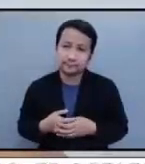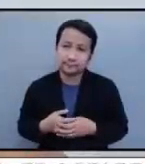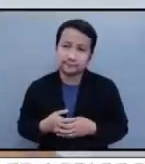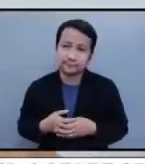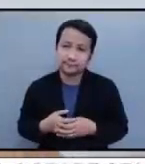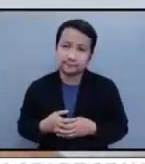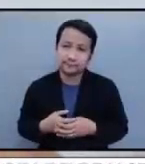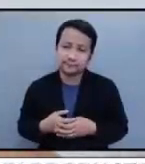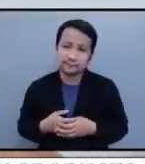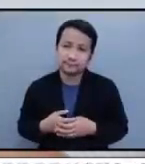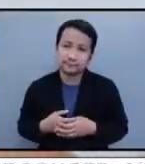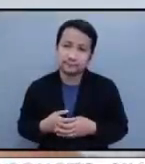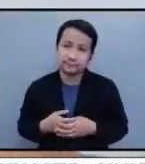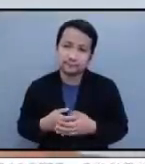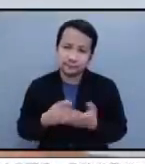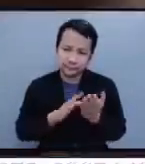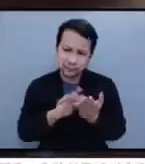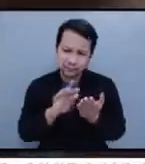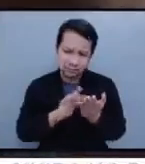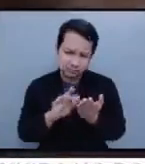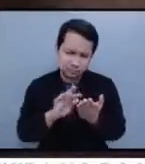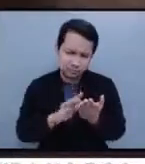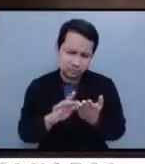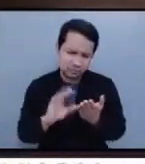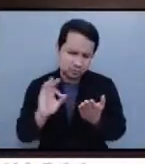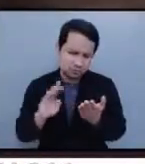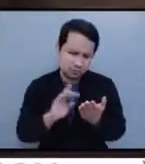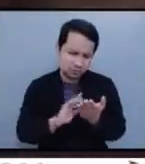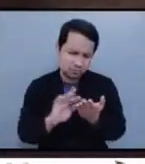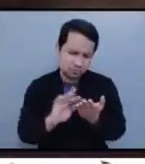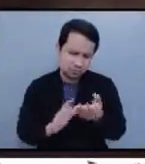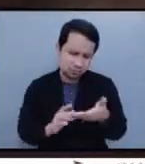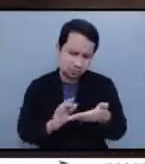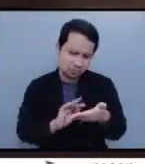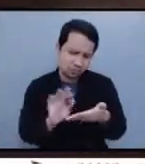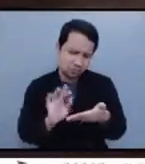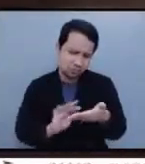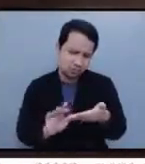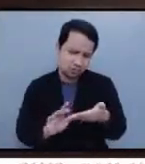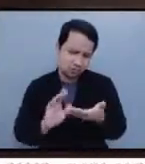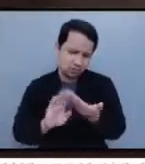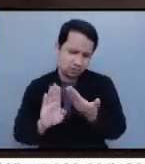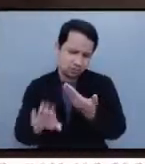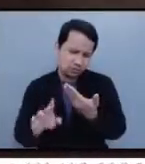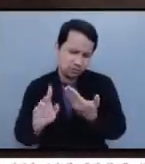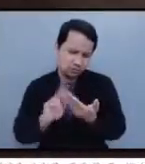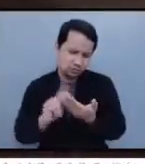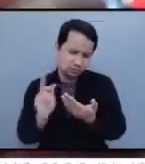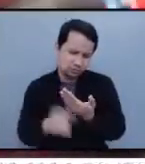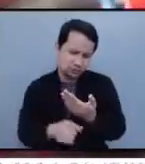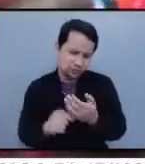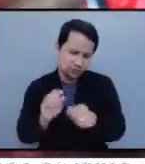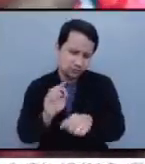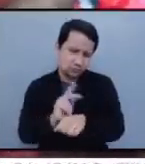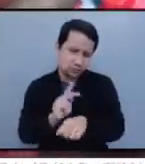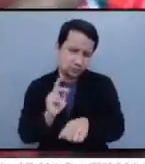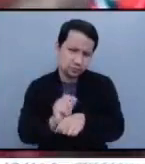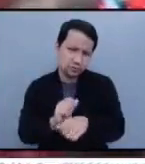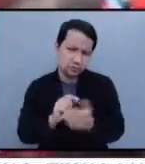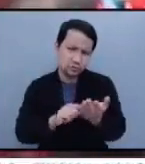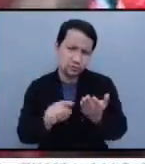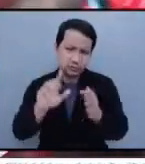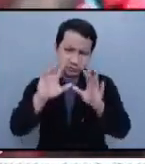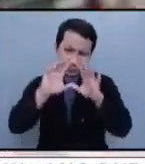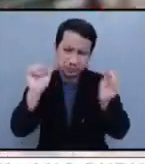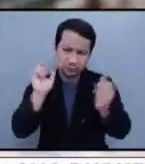Nag-i-scroll po ako nung time na yun sa ito. Nag-Facebook po ako. Isko lang, ano tong Balik Probinsya program ni Pangulong Duterte? Ang ganda